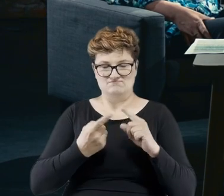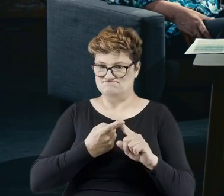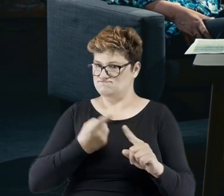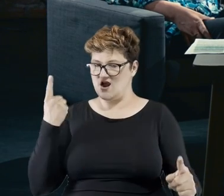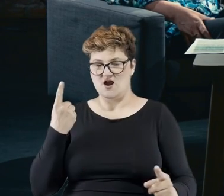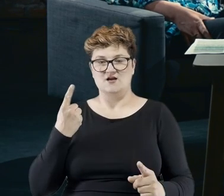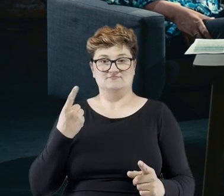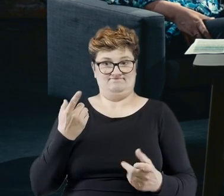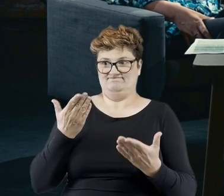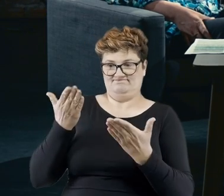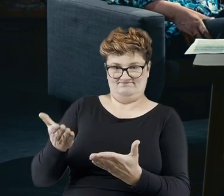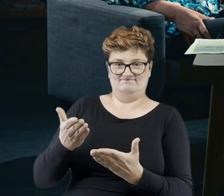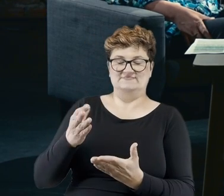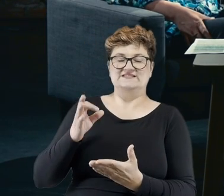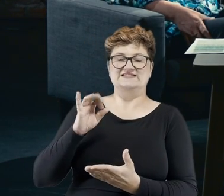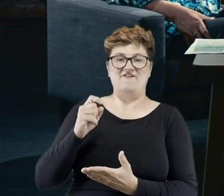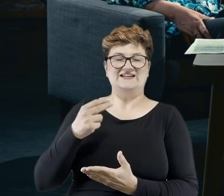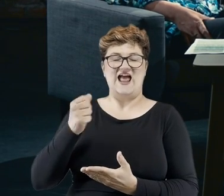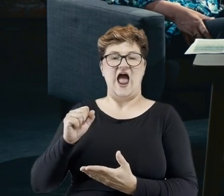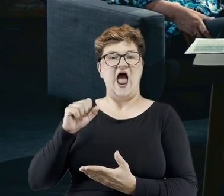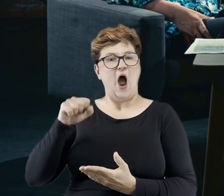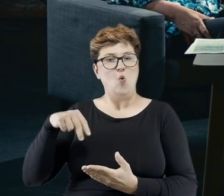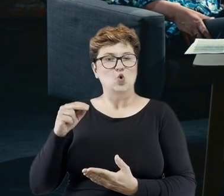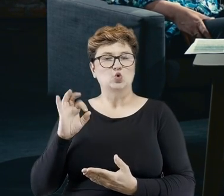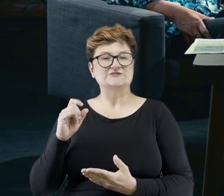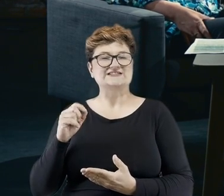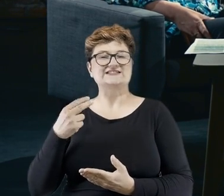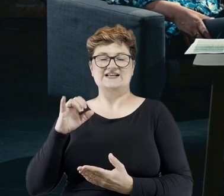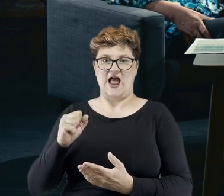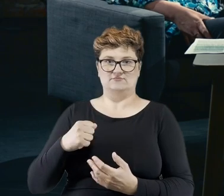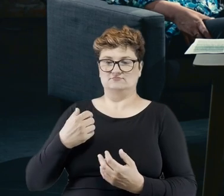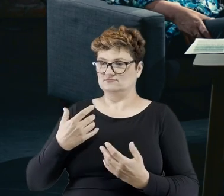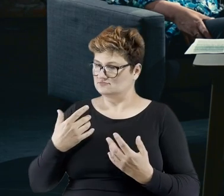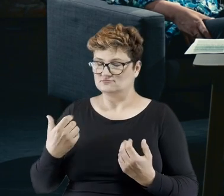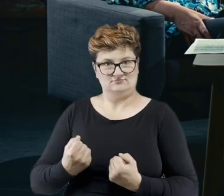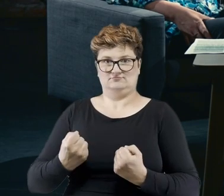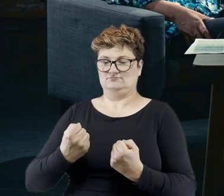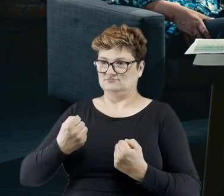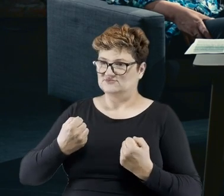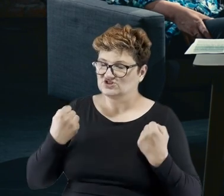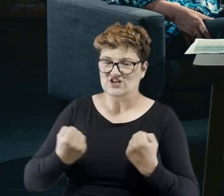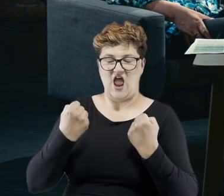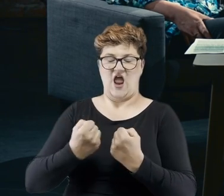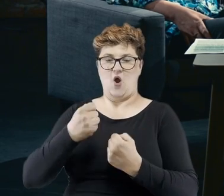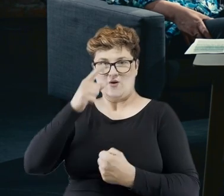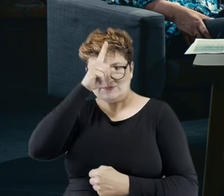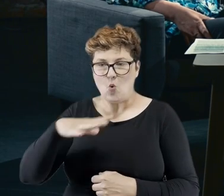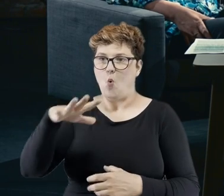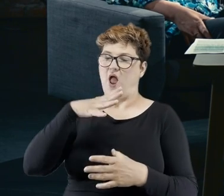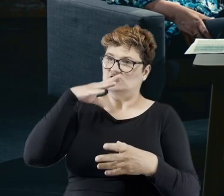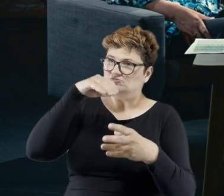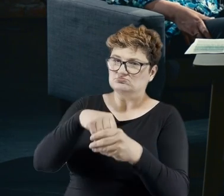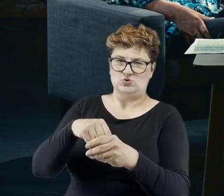prawda? Mamy tutaj z jednej strony Stefanię Augustyńską, która jest taką spontaniczną społecznicą, prawda? Która